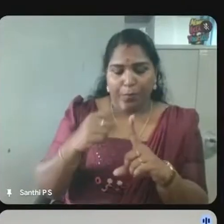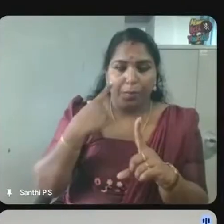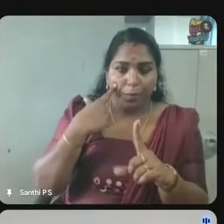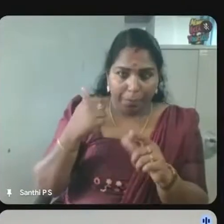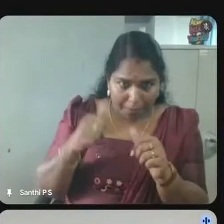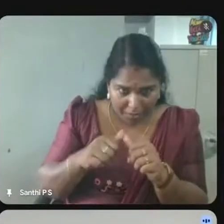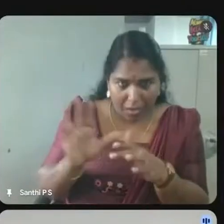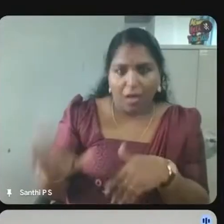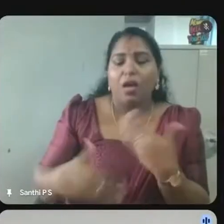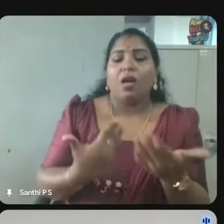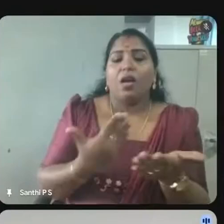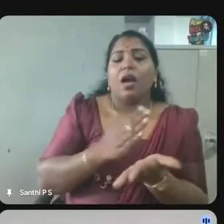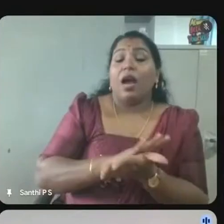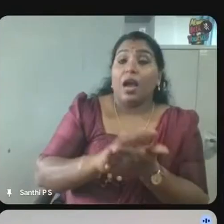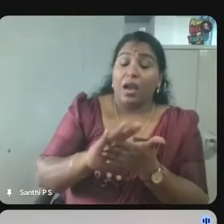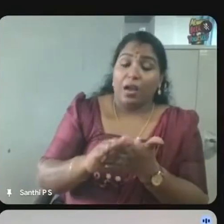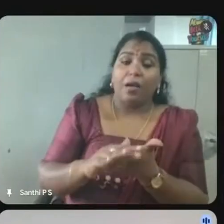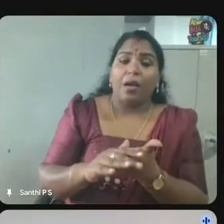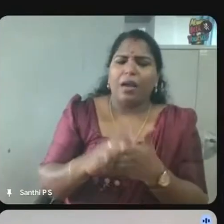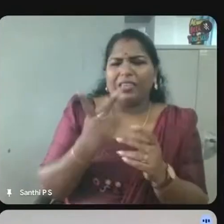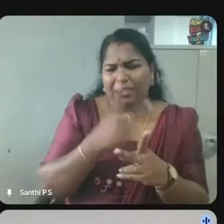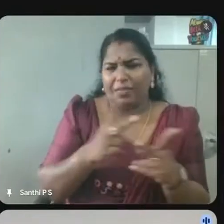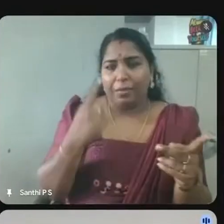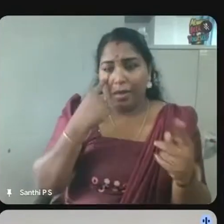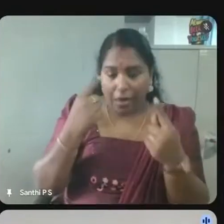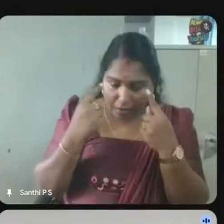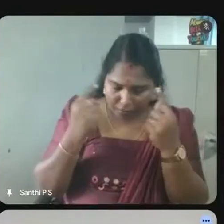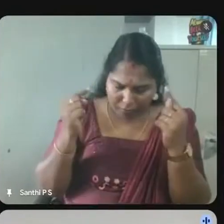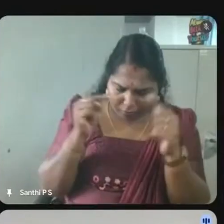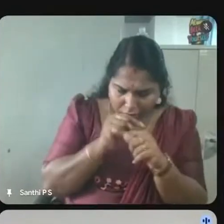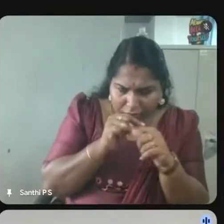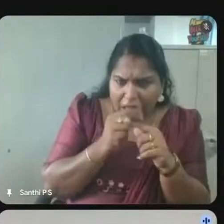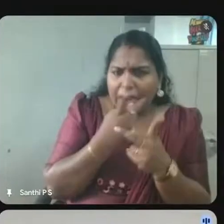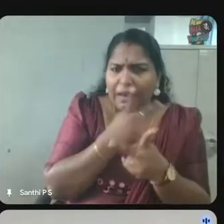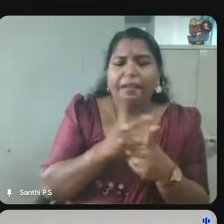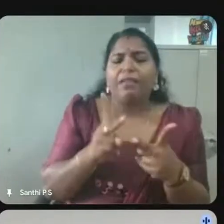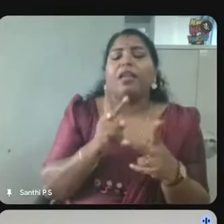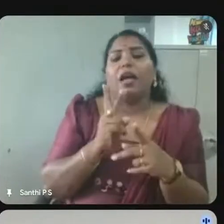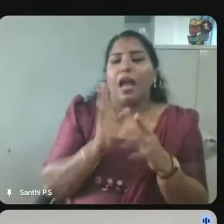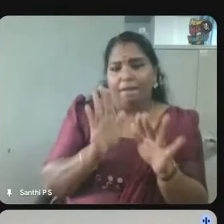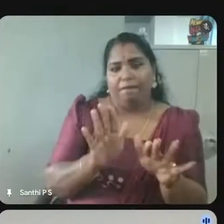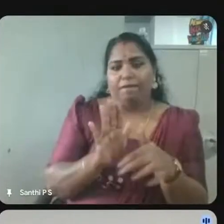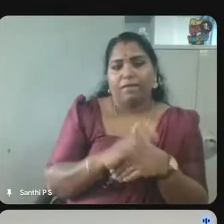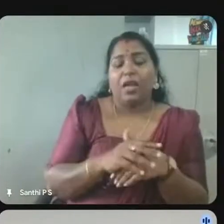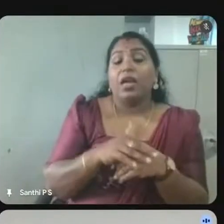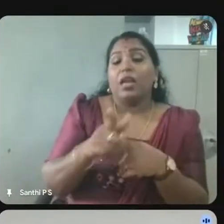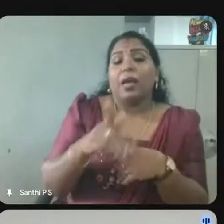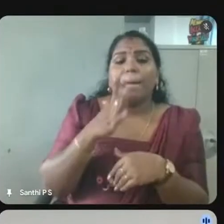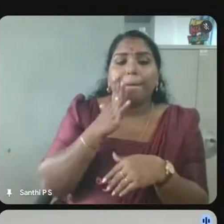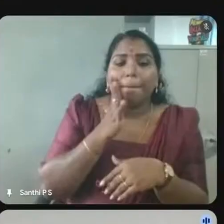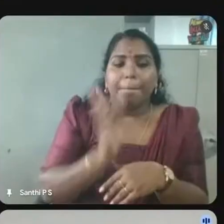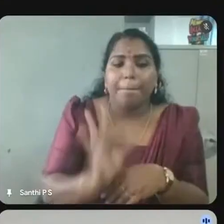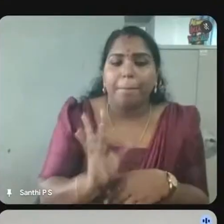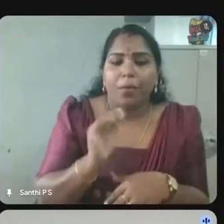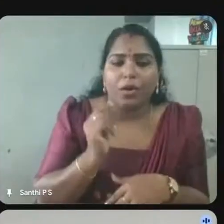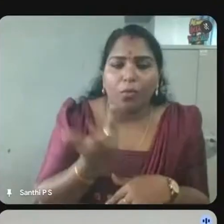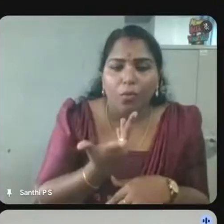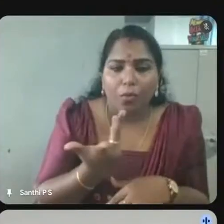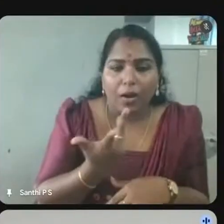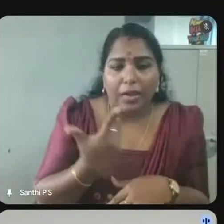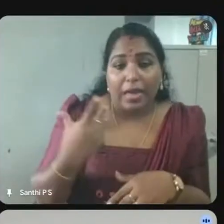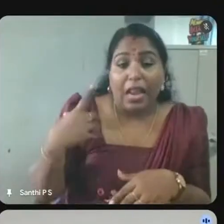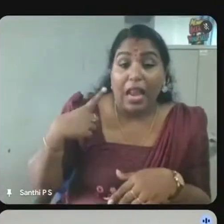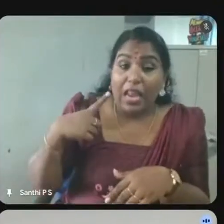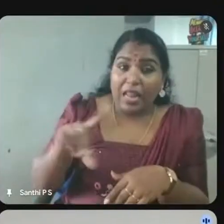ഇതിനോട് സംബന്ധമായി വരുന്ന കോങ്കണ്ണ്, അതുപോലെ ഇതിൽ വരുന്ന ഏറ്റവും ഇമ്പോർട്ടന്റ് ആയിട്ടൊരു കാര്യമാണ് ആംബ്ലിയോപ്പിയ അല്ലെങ്കിൽ ലേസി ഐ